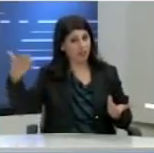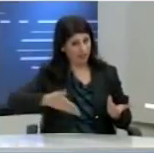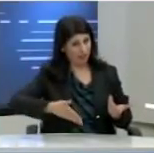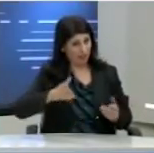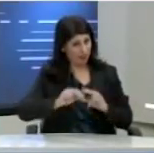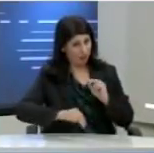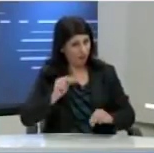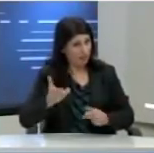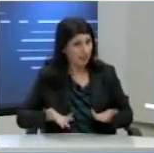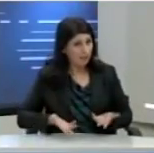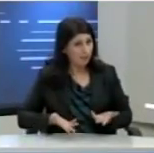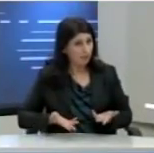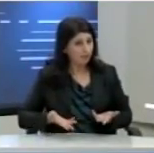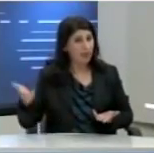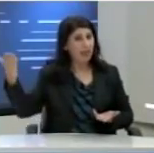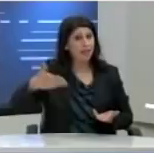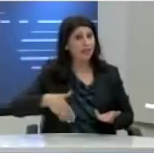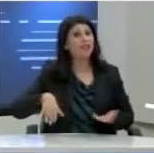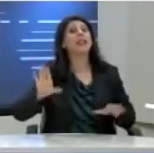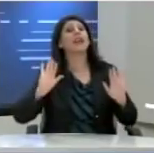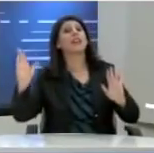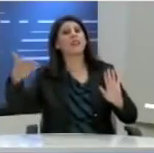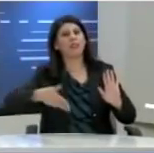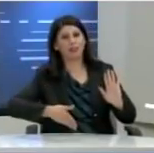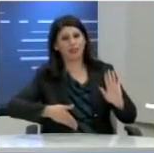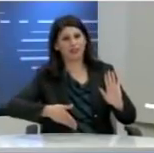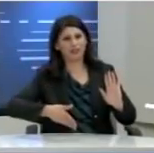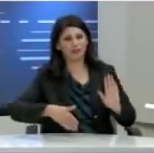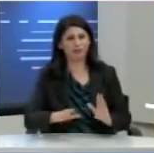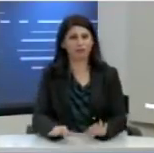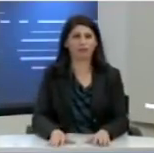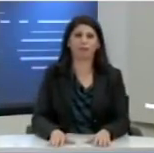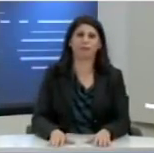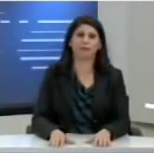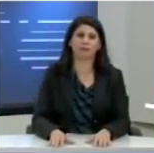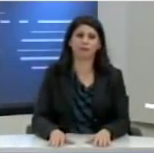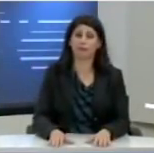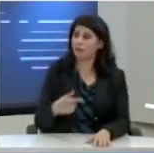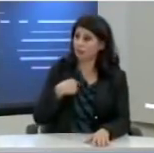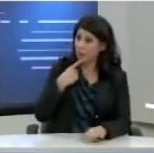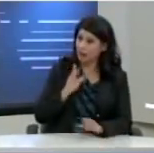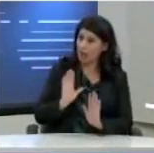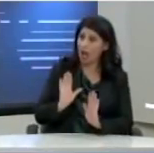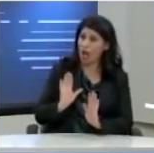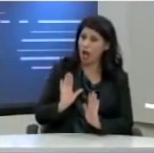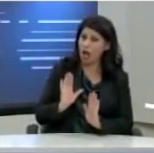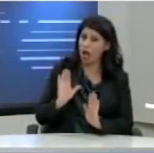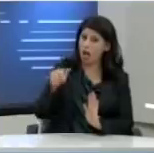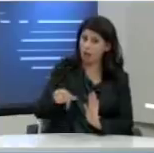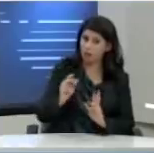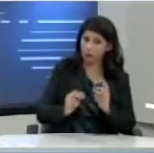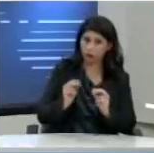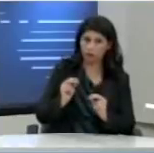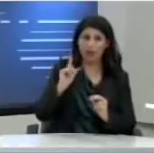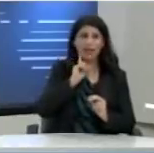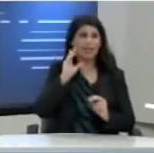ψηφίσετε? Θα έρθετε ή δεν θα έρθετε? Ή μήπως το... Α, αυτό είναι το πρόβλημά σας. Κυρία